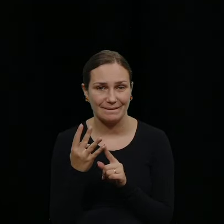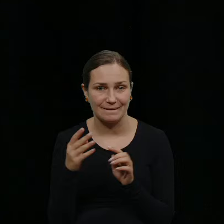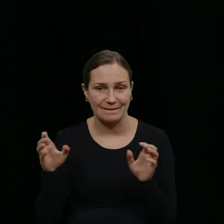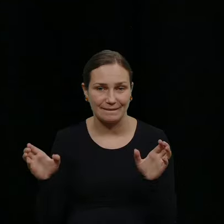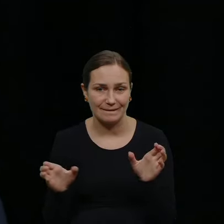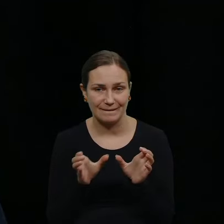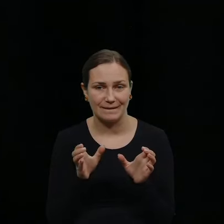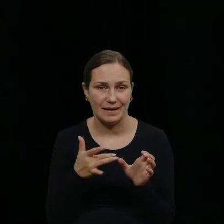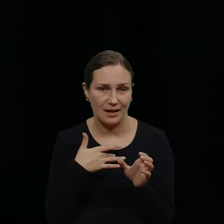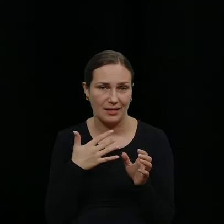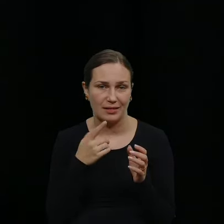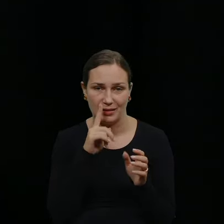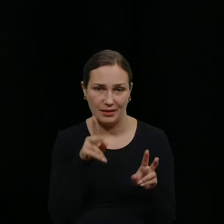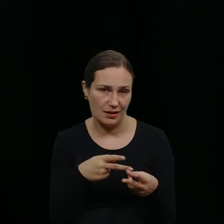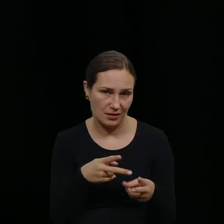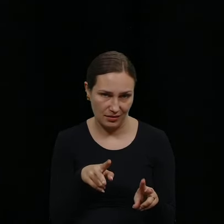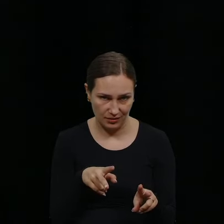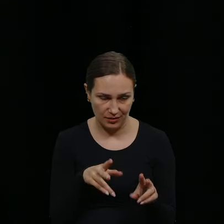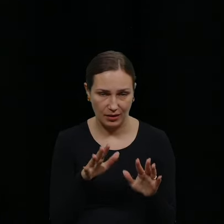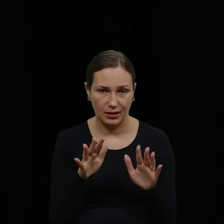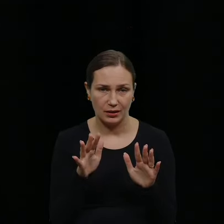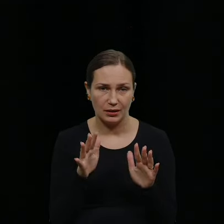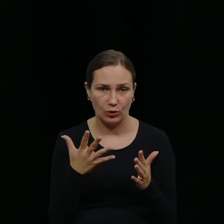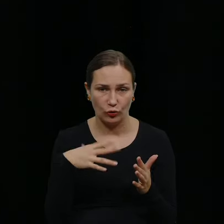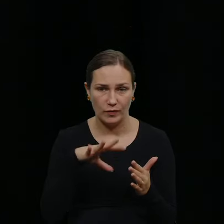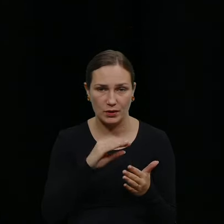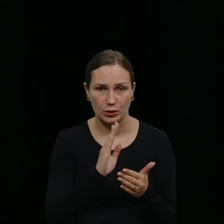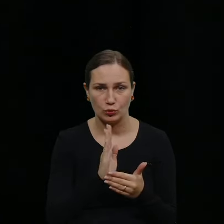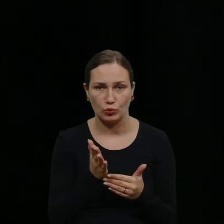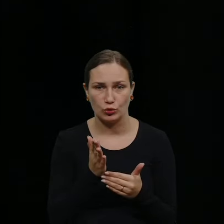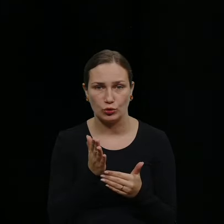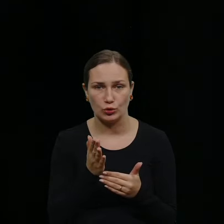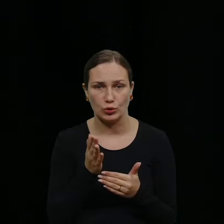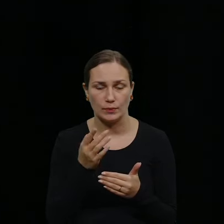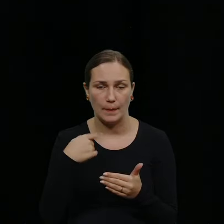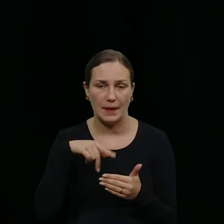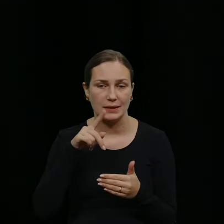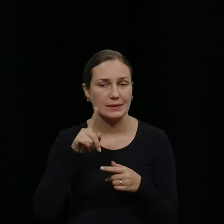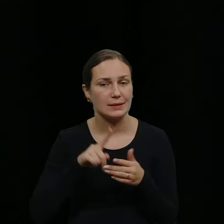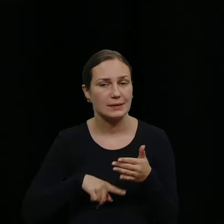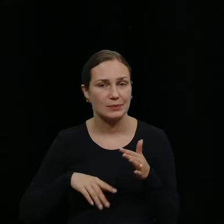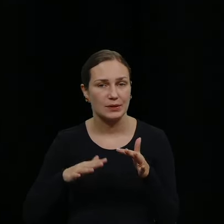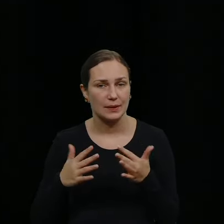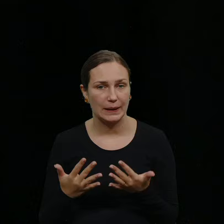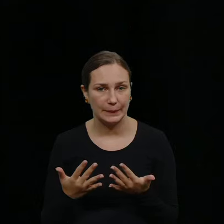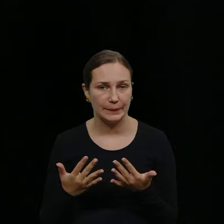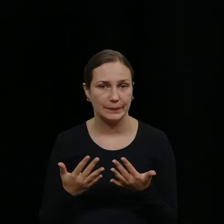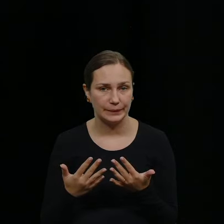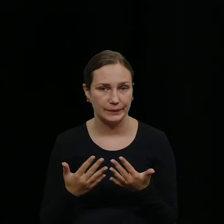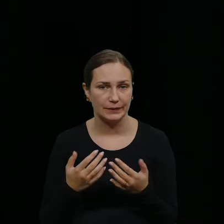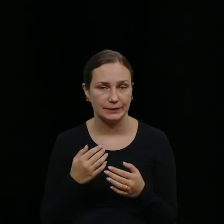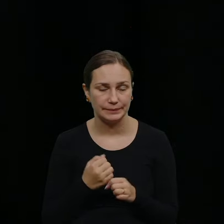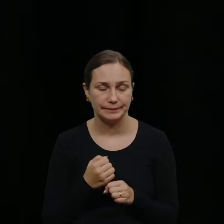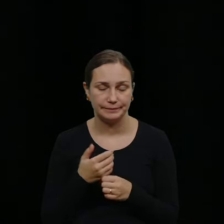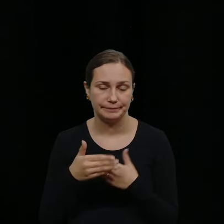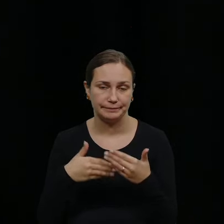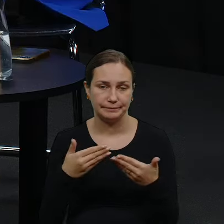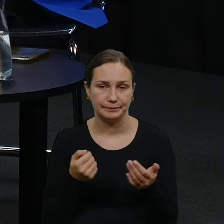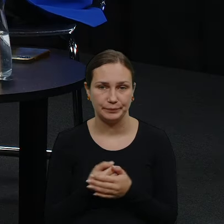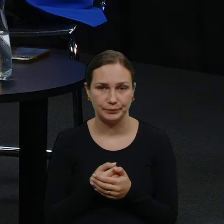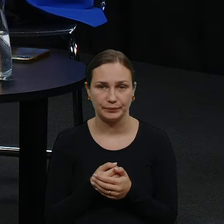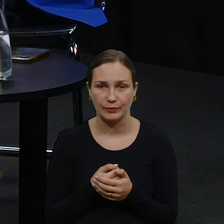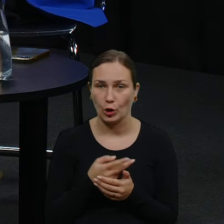ketvirtos politinės jėgos, jeigu viskas susiklostys taip, kaip mes tikimės ir kaip dirbame. Bet